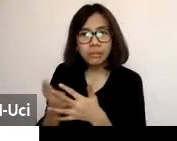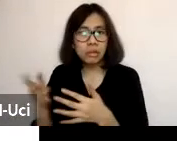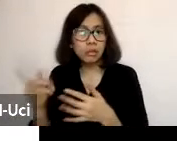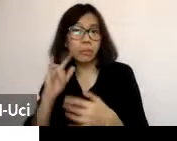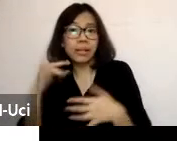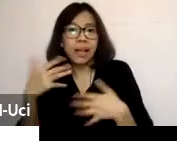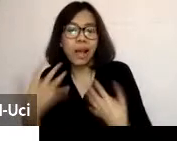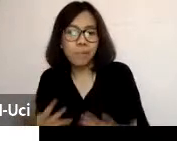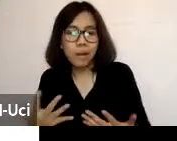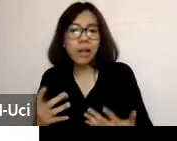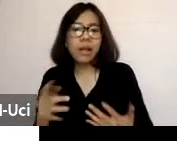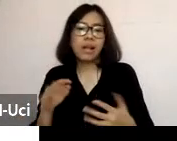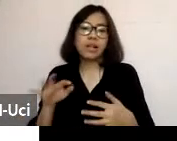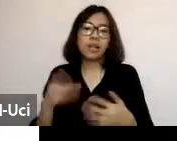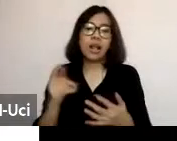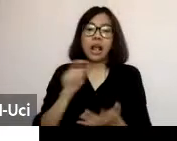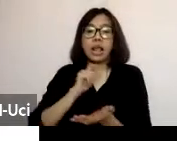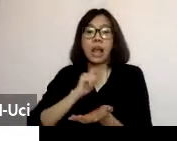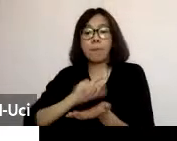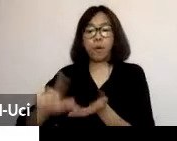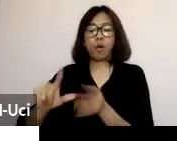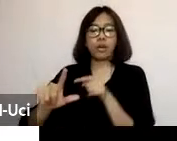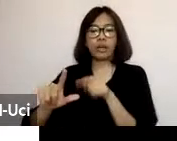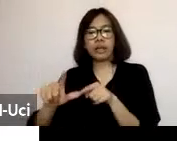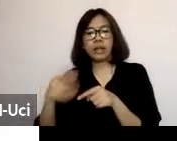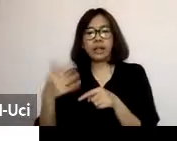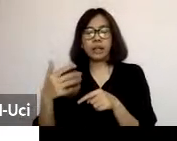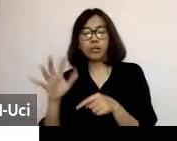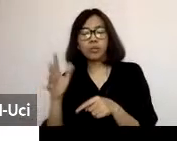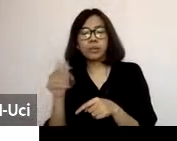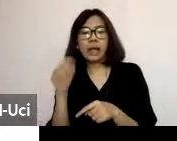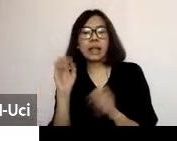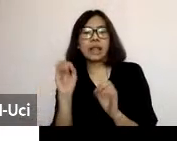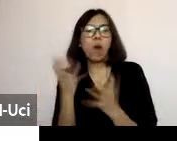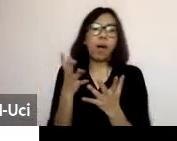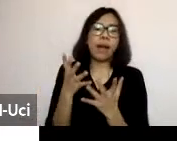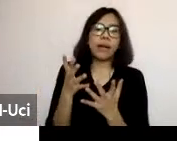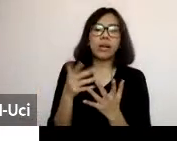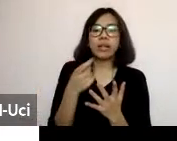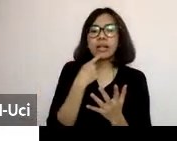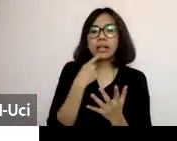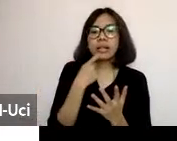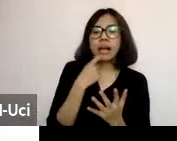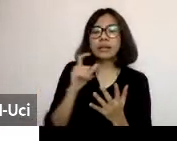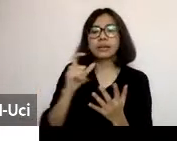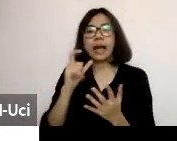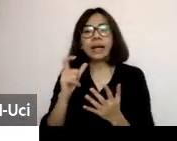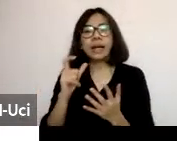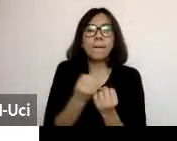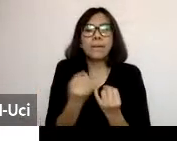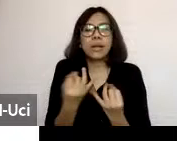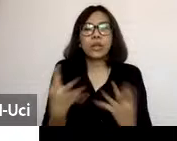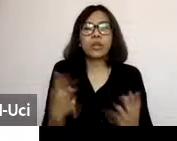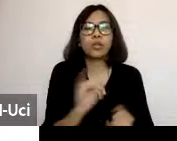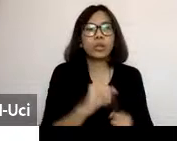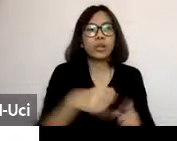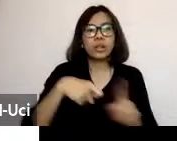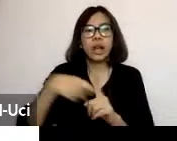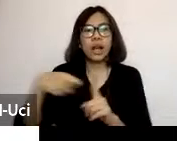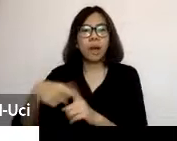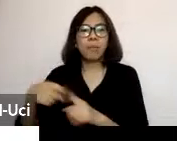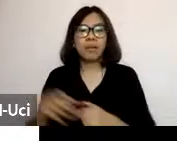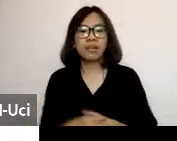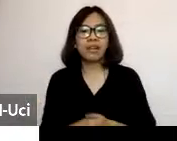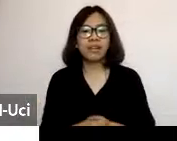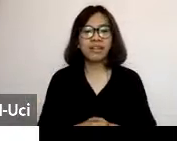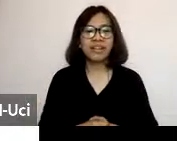komplain happy menjadi chord yang paling utama di dalam mengukur kita dan disisi lain korelasi dengan era